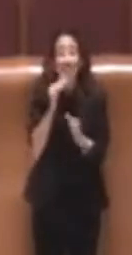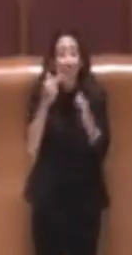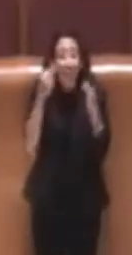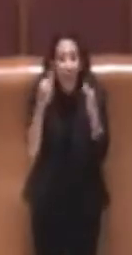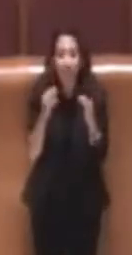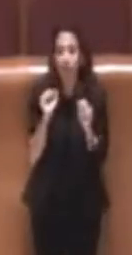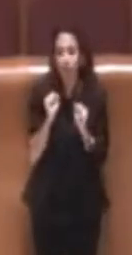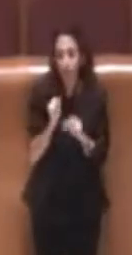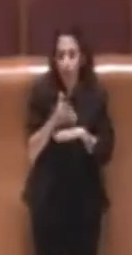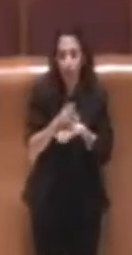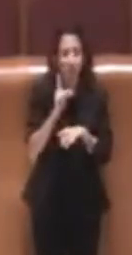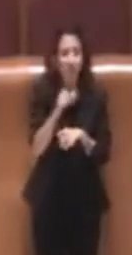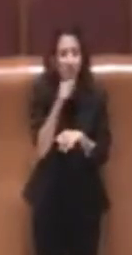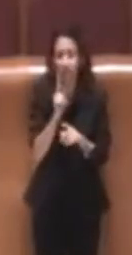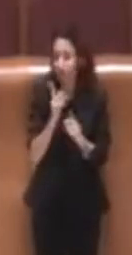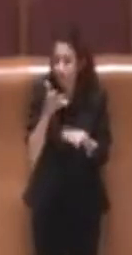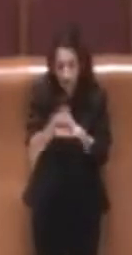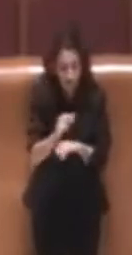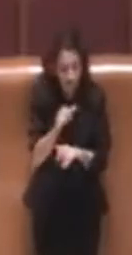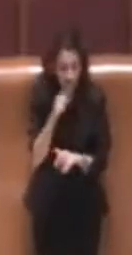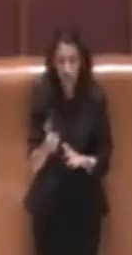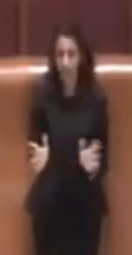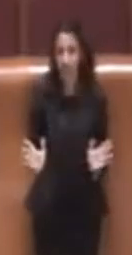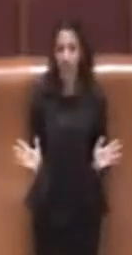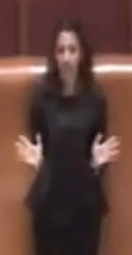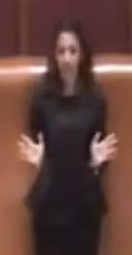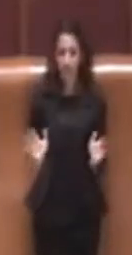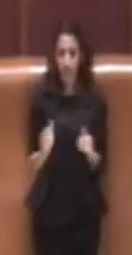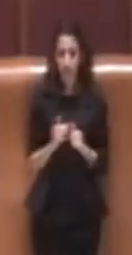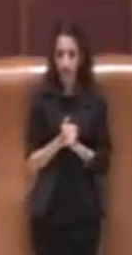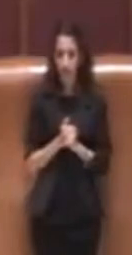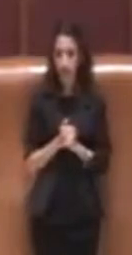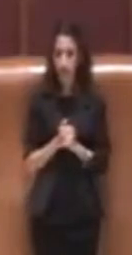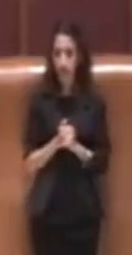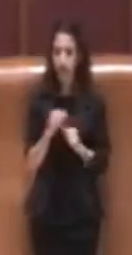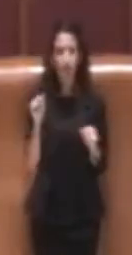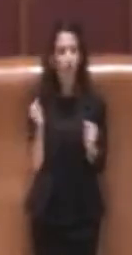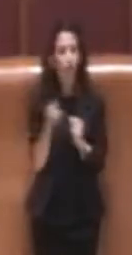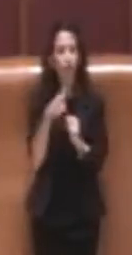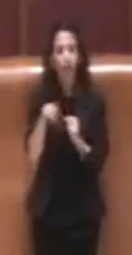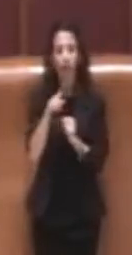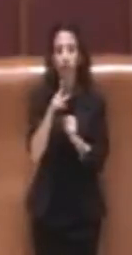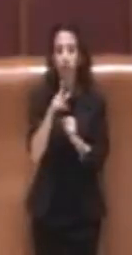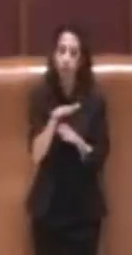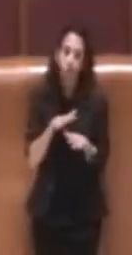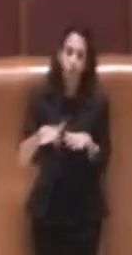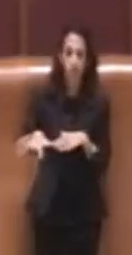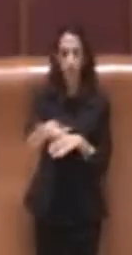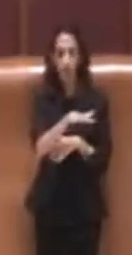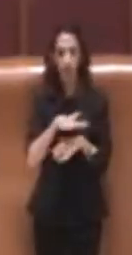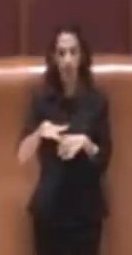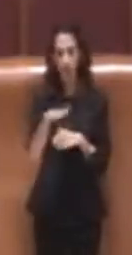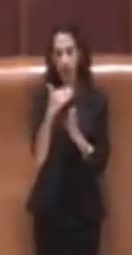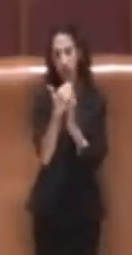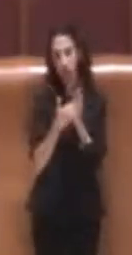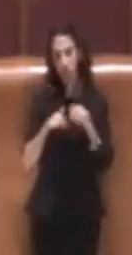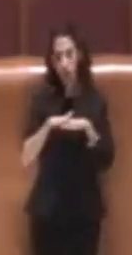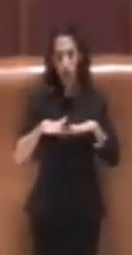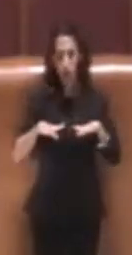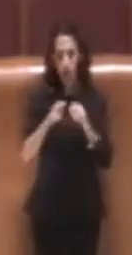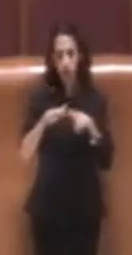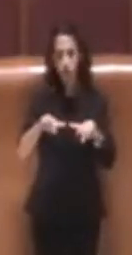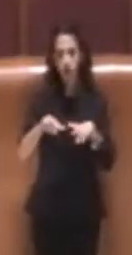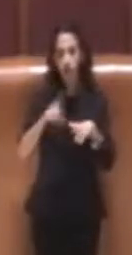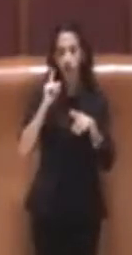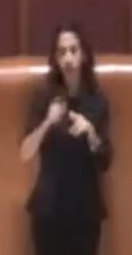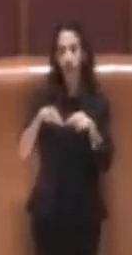quindi ribadisco il discorso che ho fatto prima. Non si può pensare di pianificare una città che tende a vedere uno